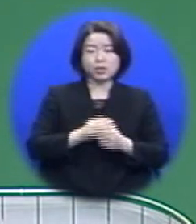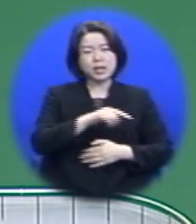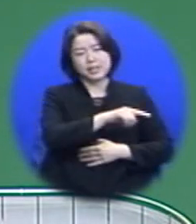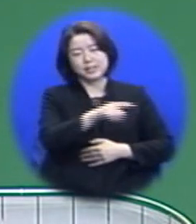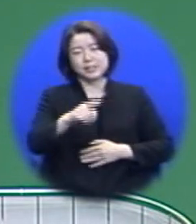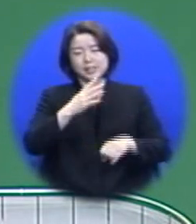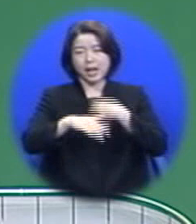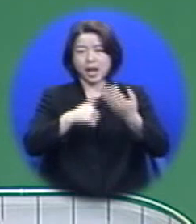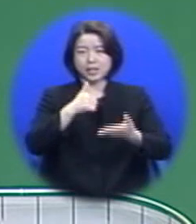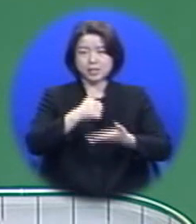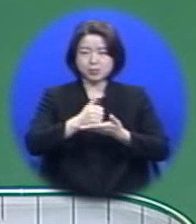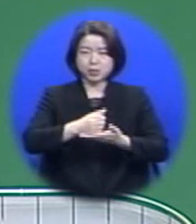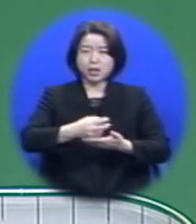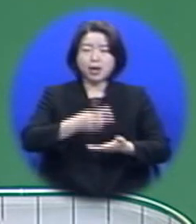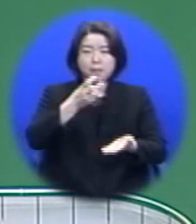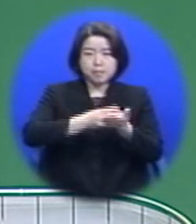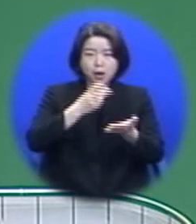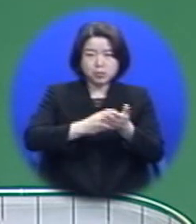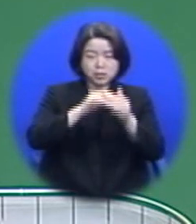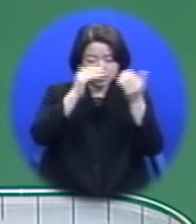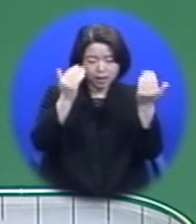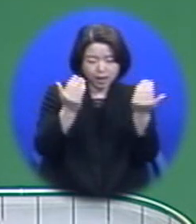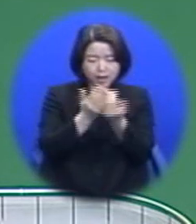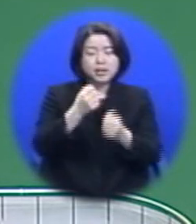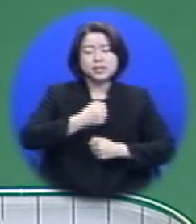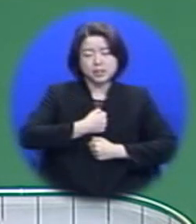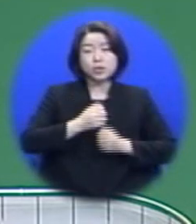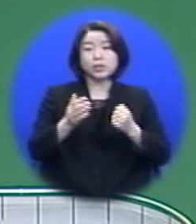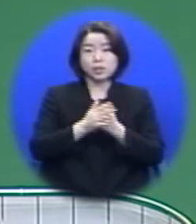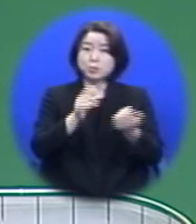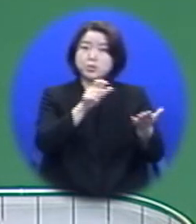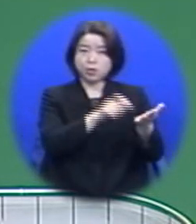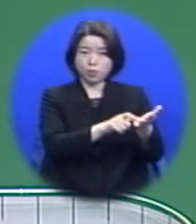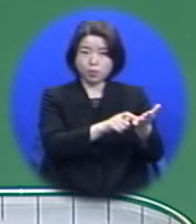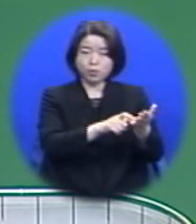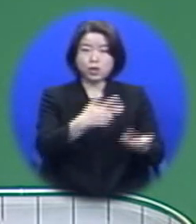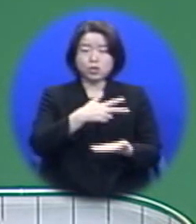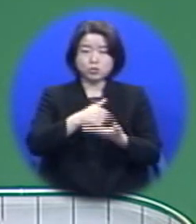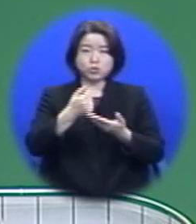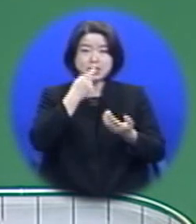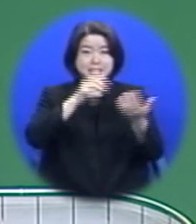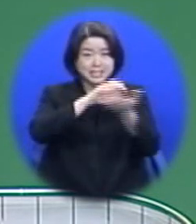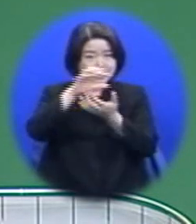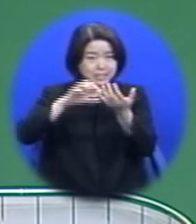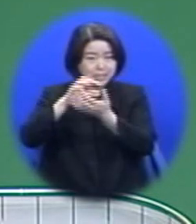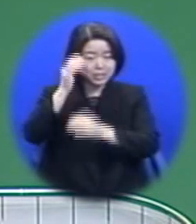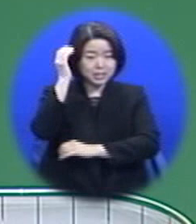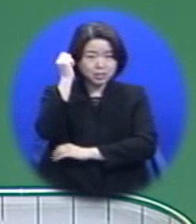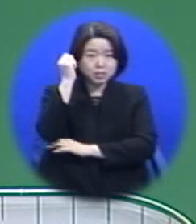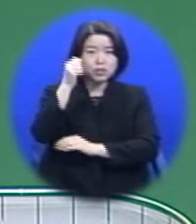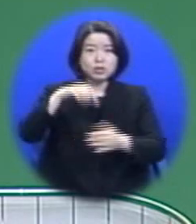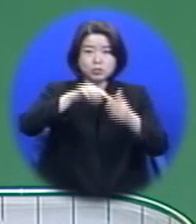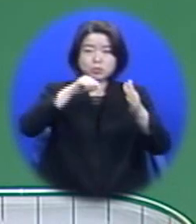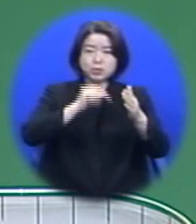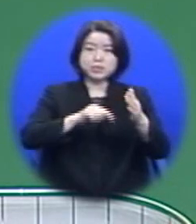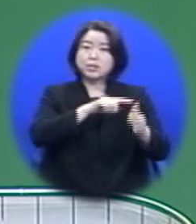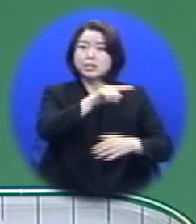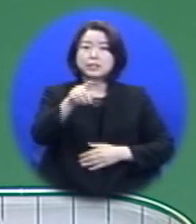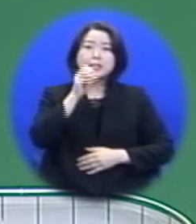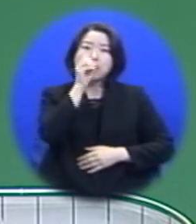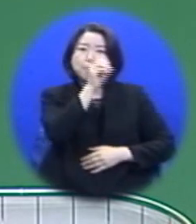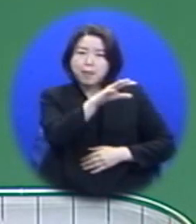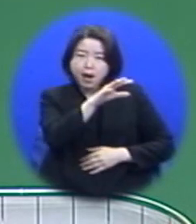계명과 율례를 다 지켰기 때문이라고 했습니다 주님께서 구른 기둥 속에서 그들에게 말씀하시니 그들이